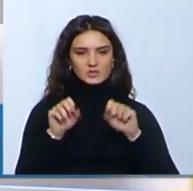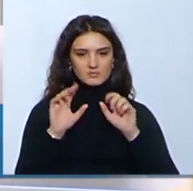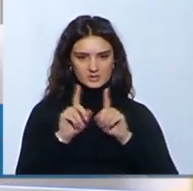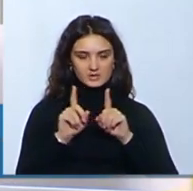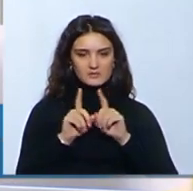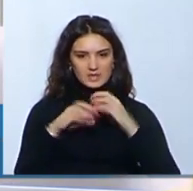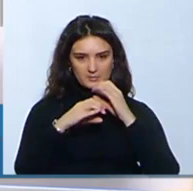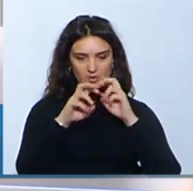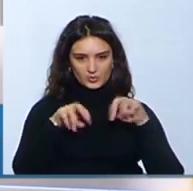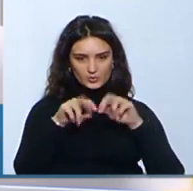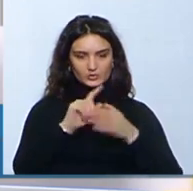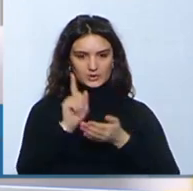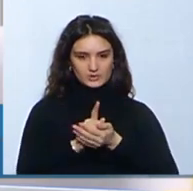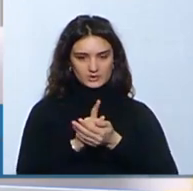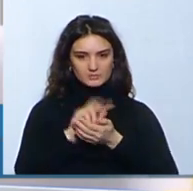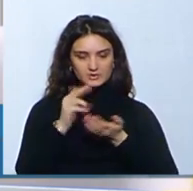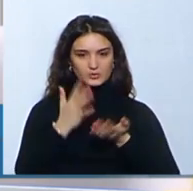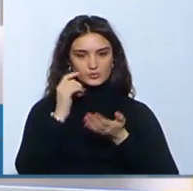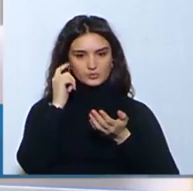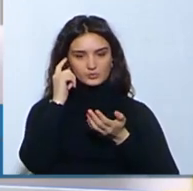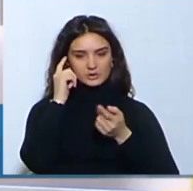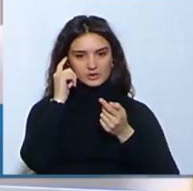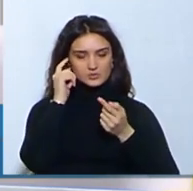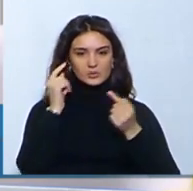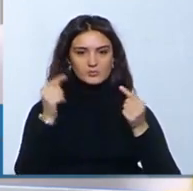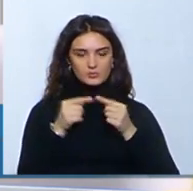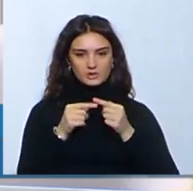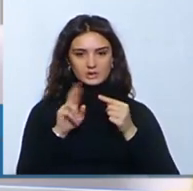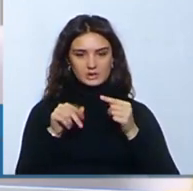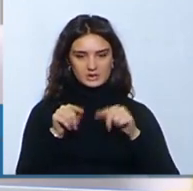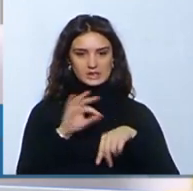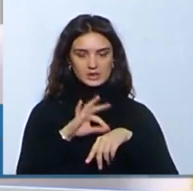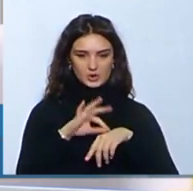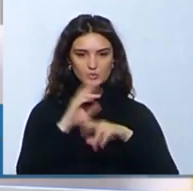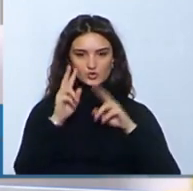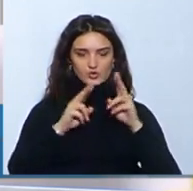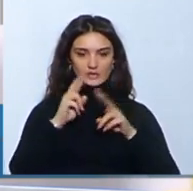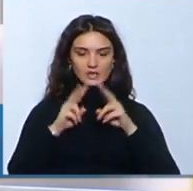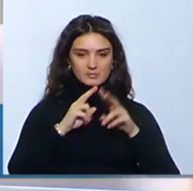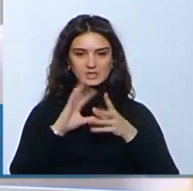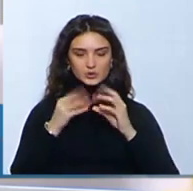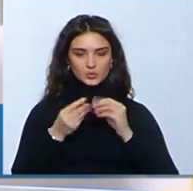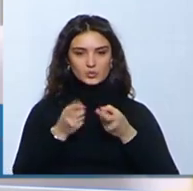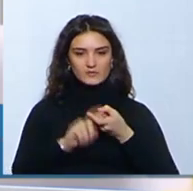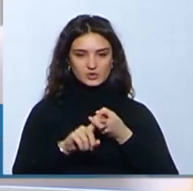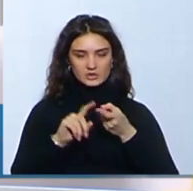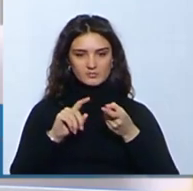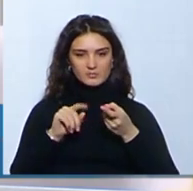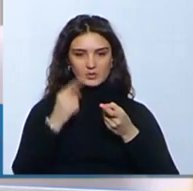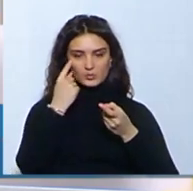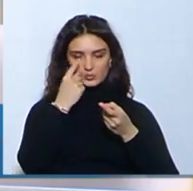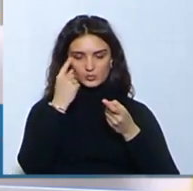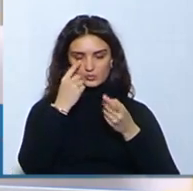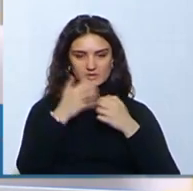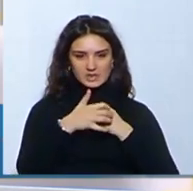ხდება ლაბორატორიულად, აუცილებლად და თუ დადასტურებულია და კლინიკური ჩივილები, რომელიც უკავშირდება ძირითადად